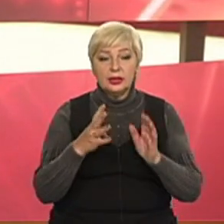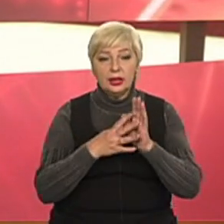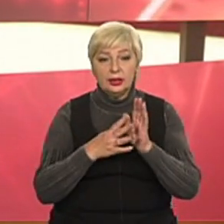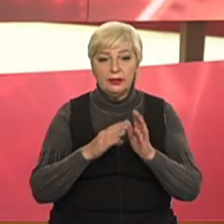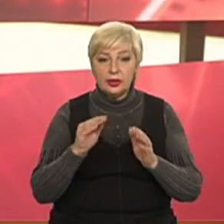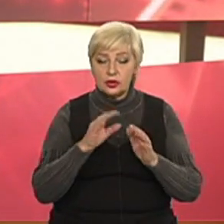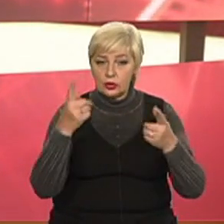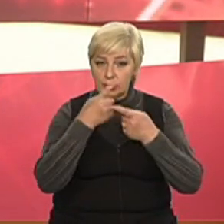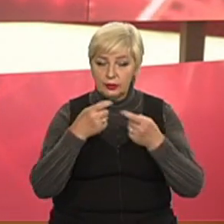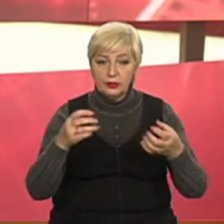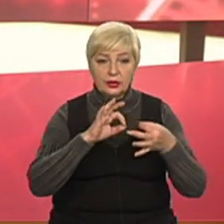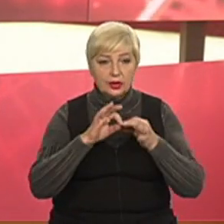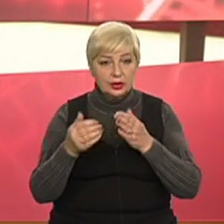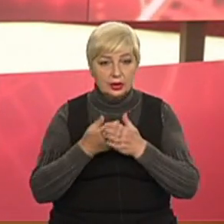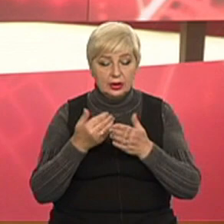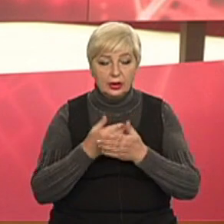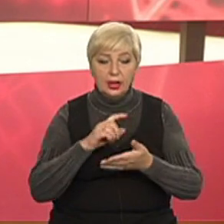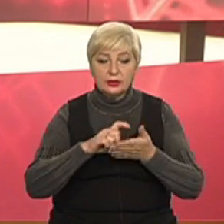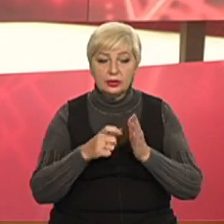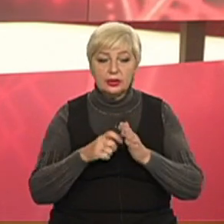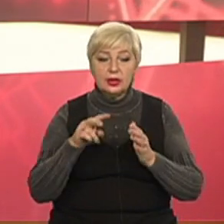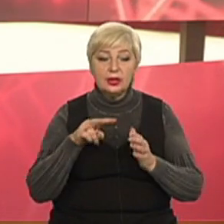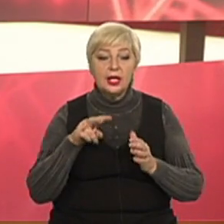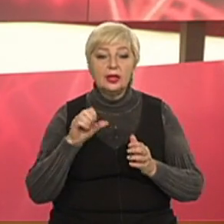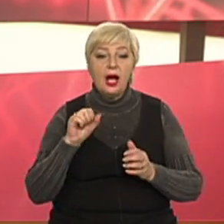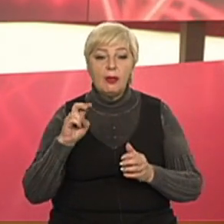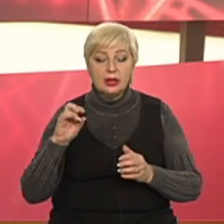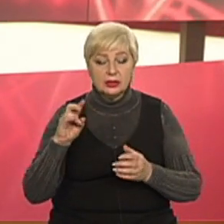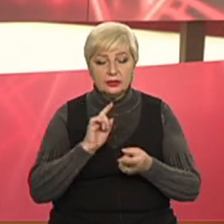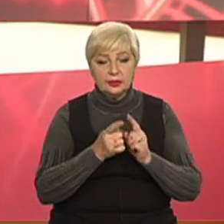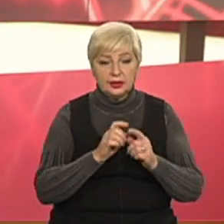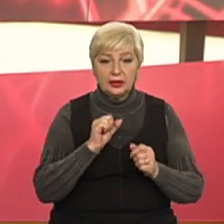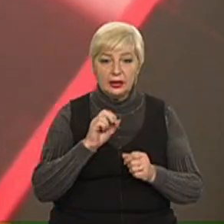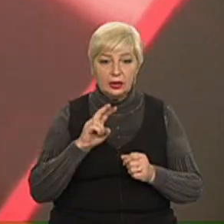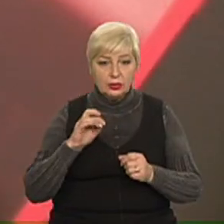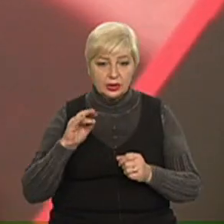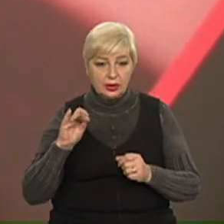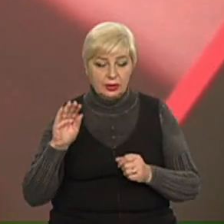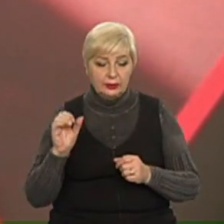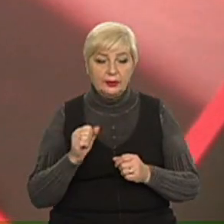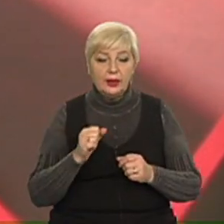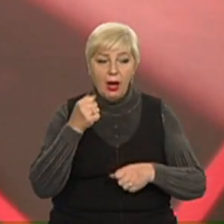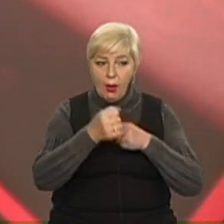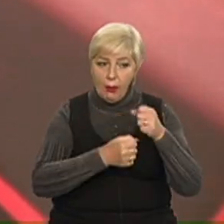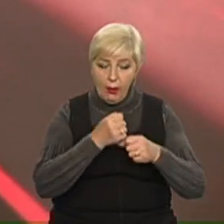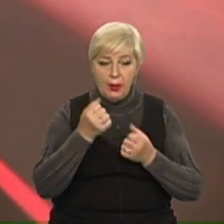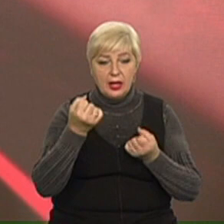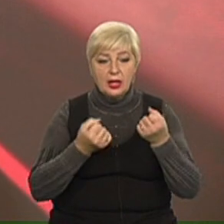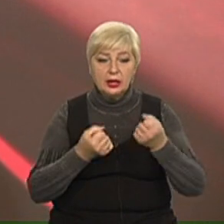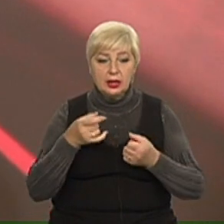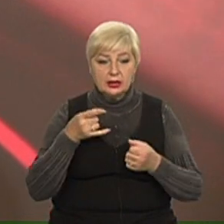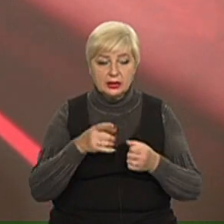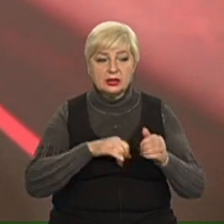9 жовтня в ефірі «Деталі» у студії Лейла Басова. Мовою жестів випуск перекладає Ганна Костікова. Побили таксиста